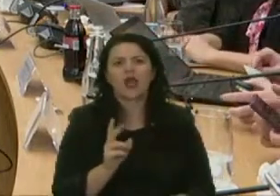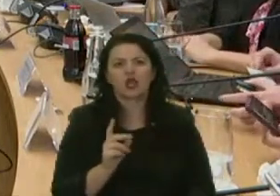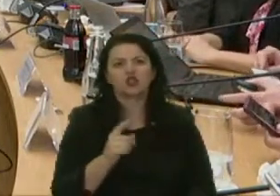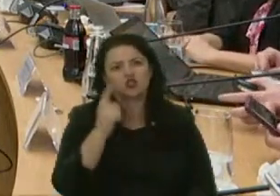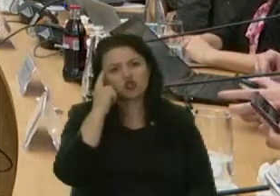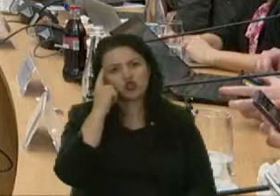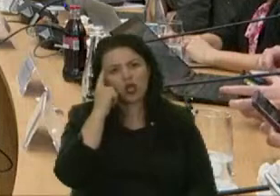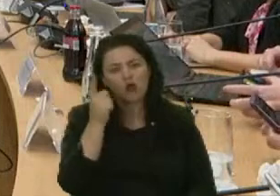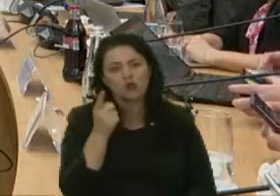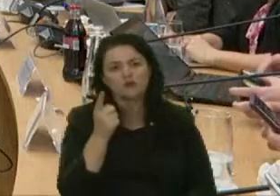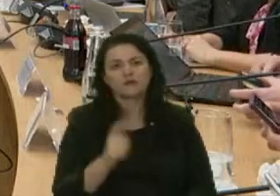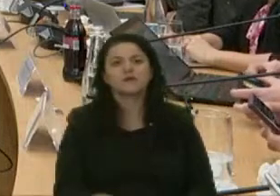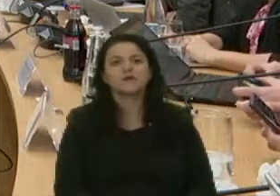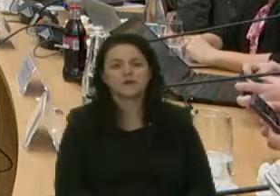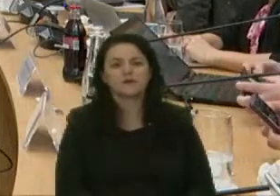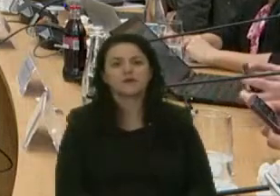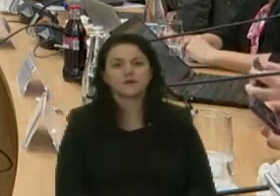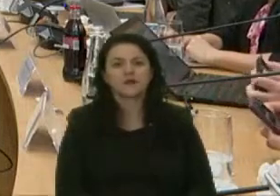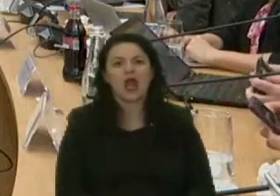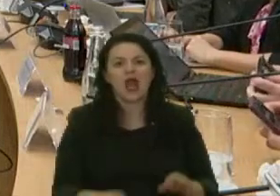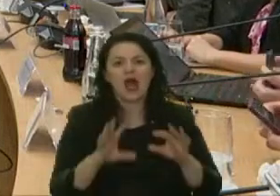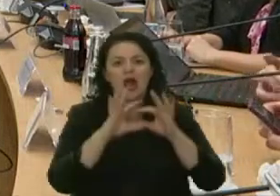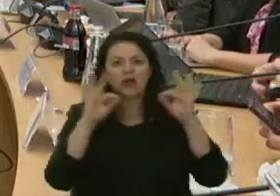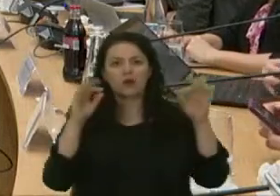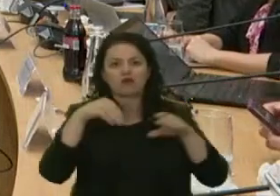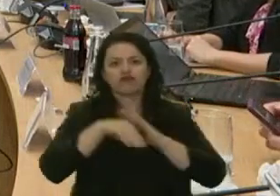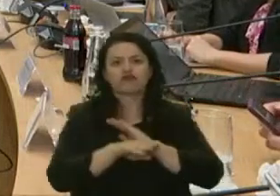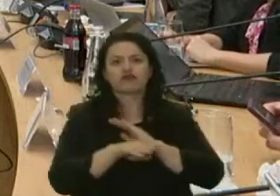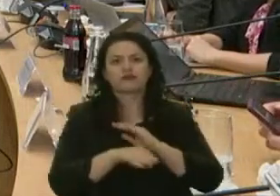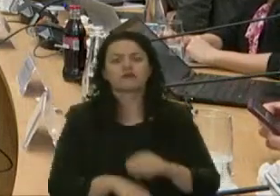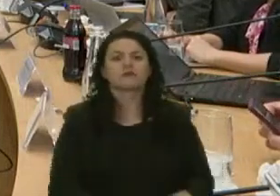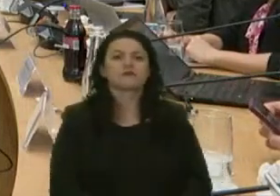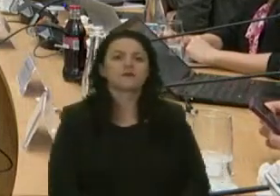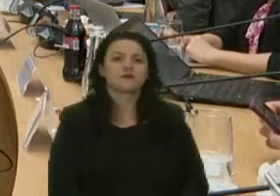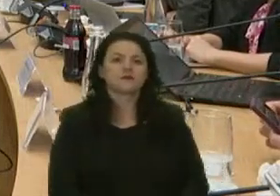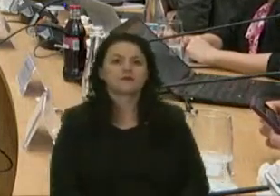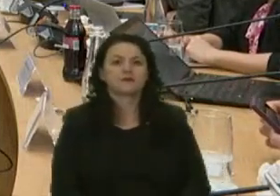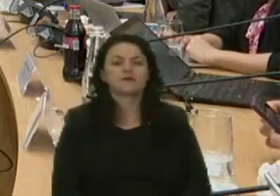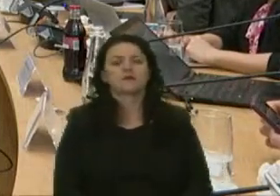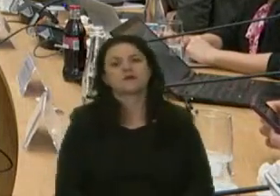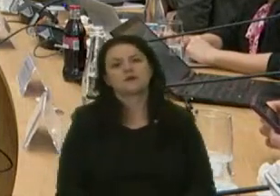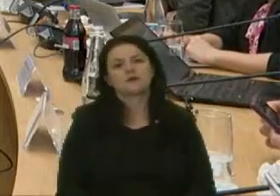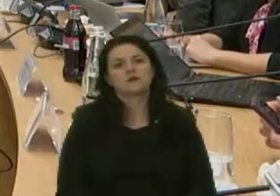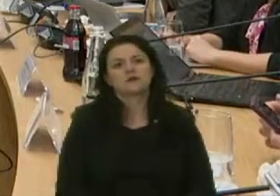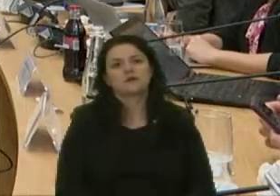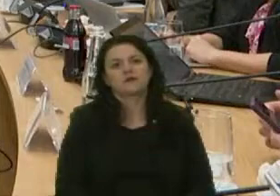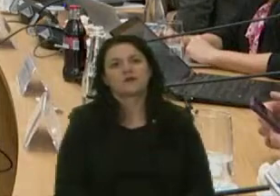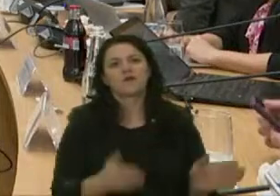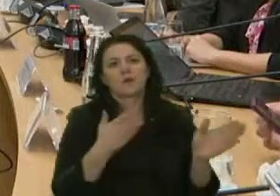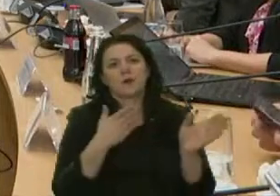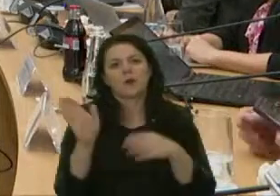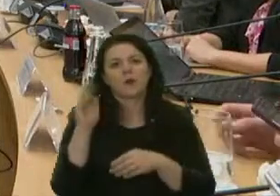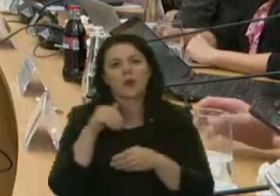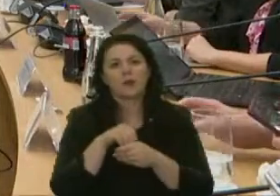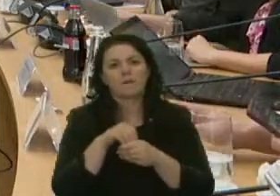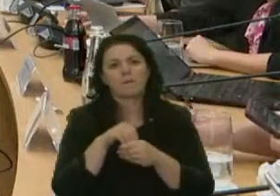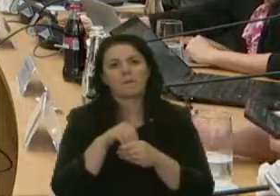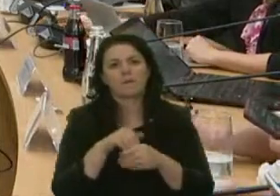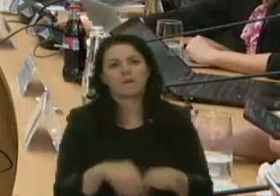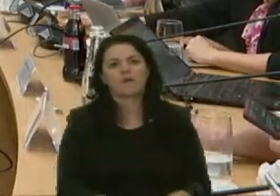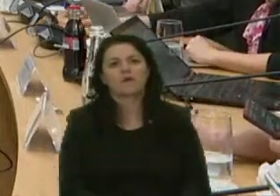încă cablurile sunt exterior Da rețeaua aeriană va fi îngropată de Electrica supun la vot proiectul